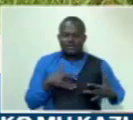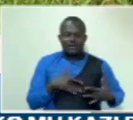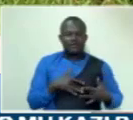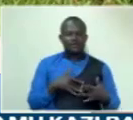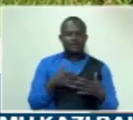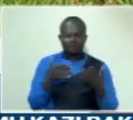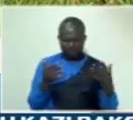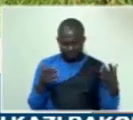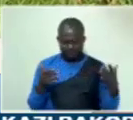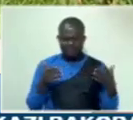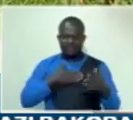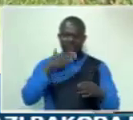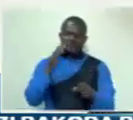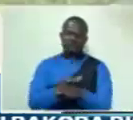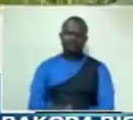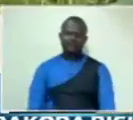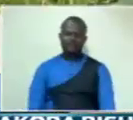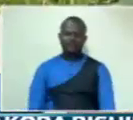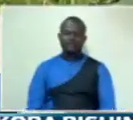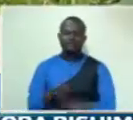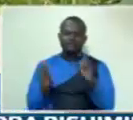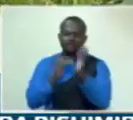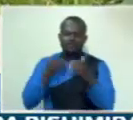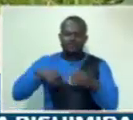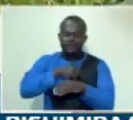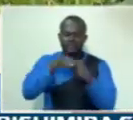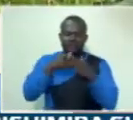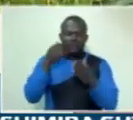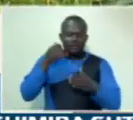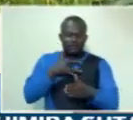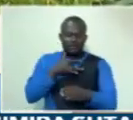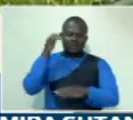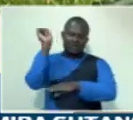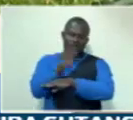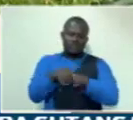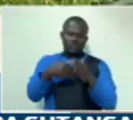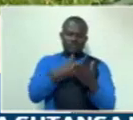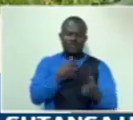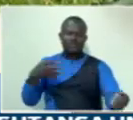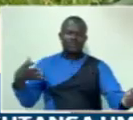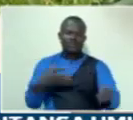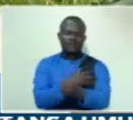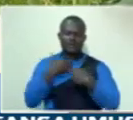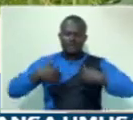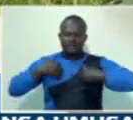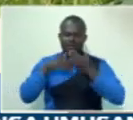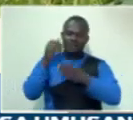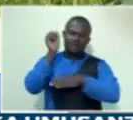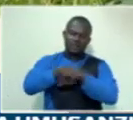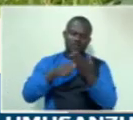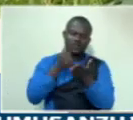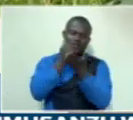baye uganje muri njyewe kandi numva ndushijeho kugira imbaraga n'ubutwari bwo kurushaho